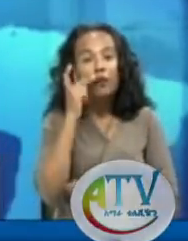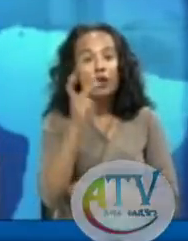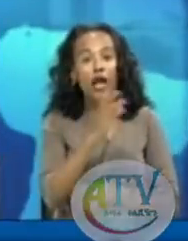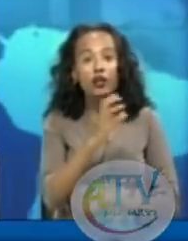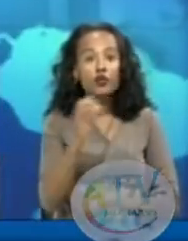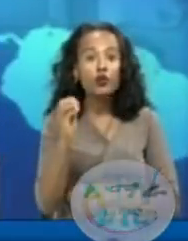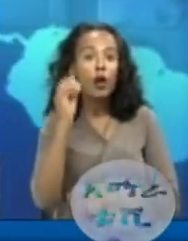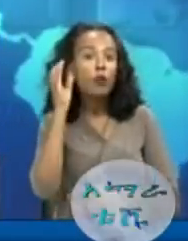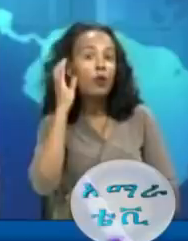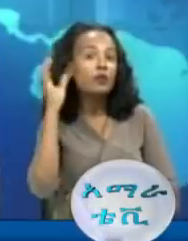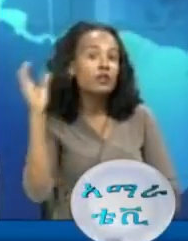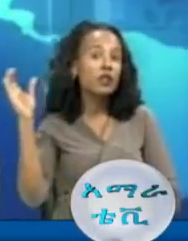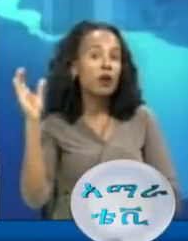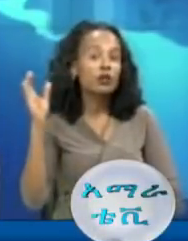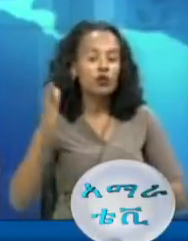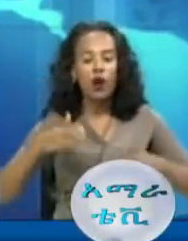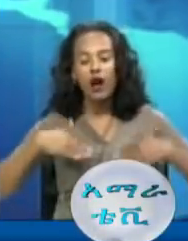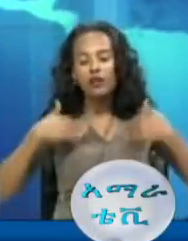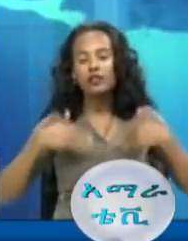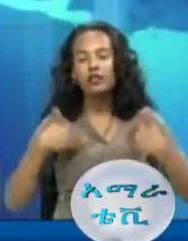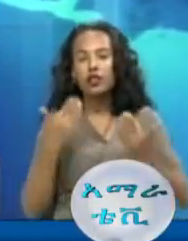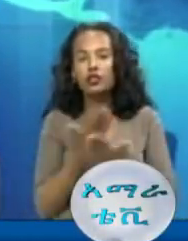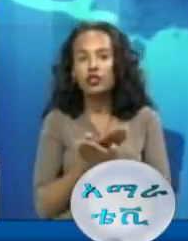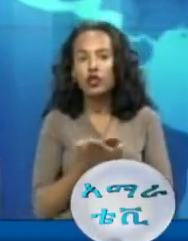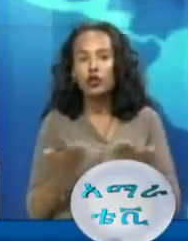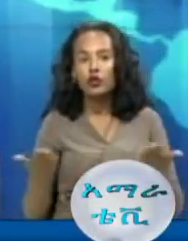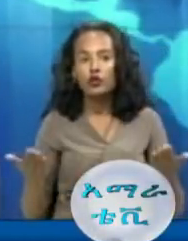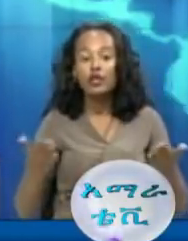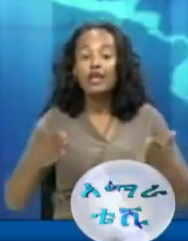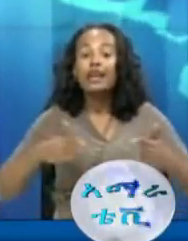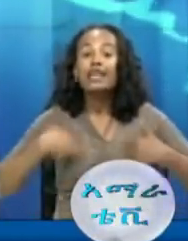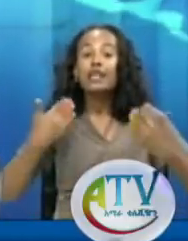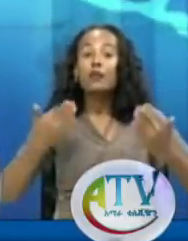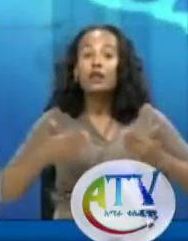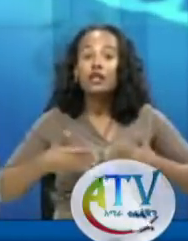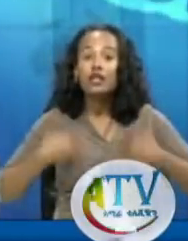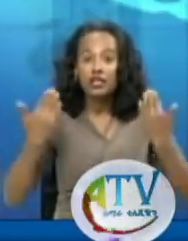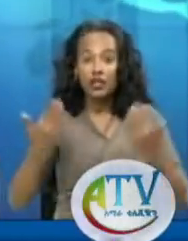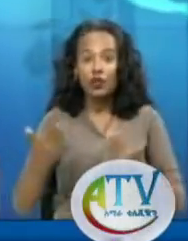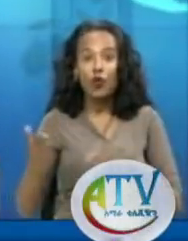በምናያቸውና በምንሰማቸው አስደሳች ነገሮች እንደምንደሰተው ሁሉ